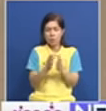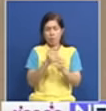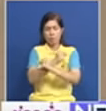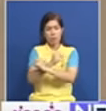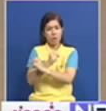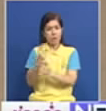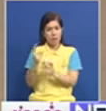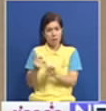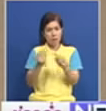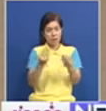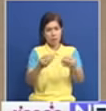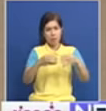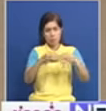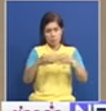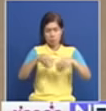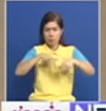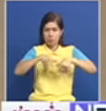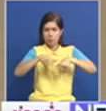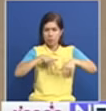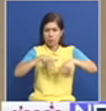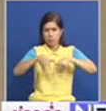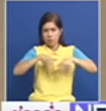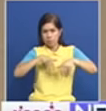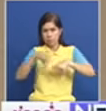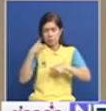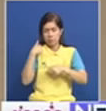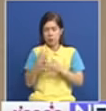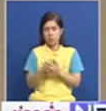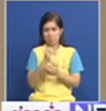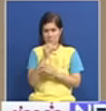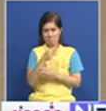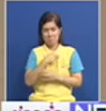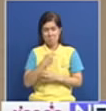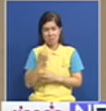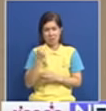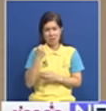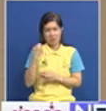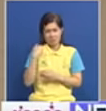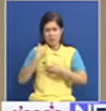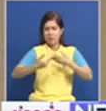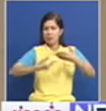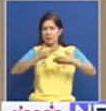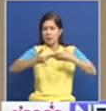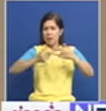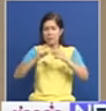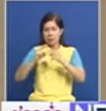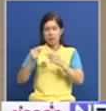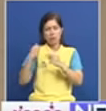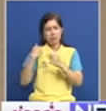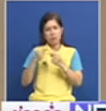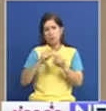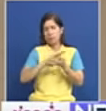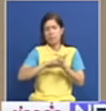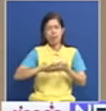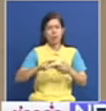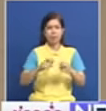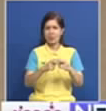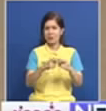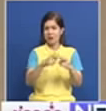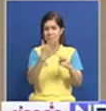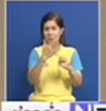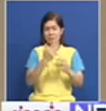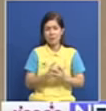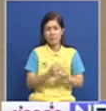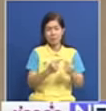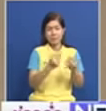ให้กับผู้ที่เข้าร่วมกิจกรรมโดยมั่นใจนะคะว่ากิจกรรมดังกล่าวนั้นจะเป็นไปด้วยความราบรื่นซึ่งได้มีการเปลี่ยนเส้นทางจาก